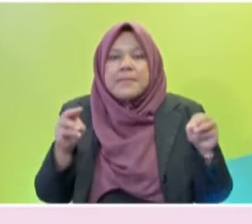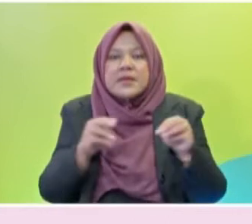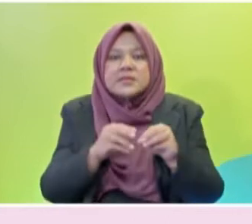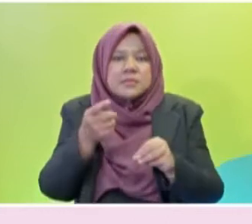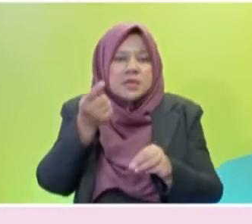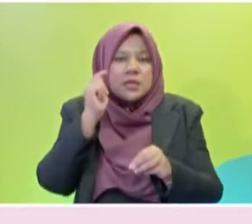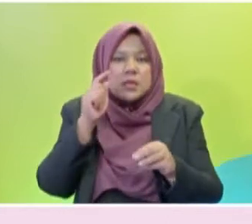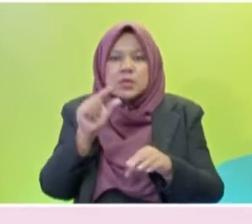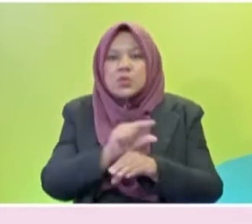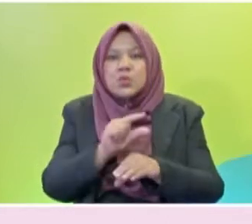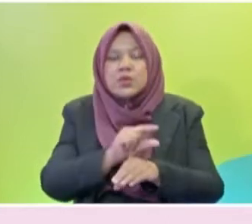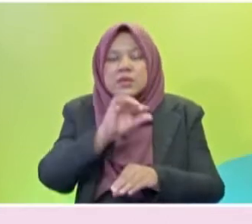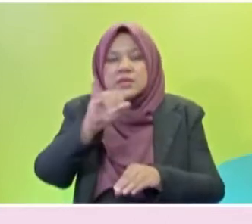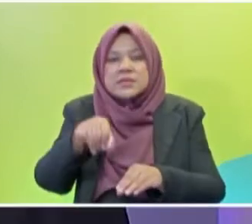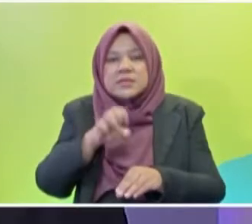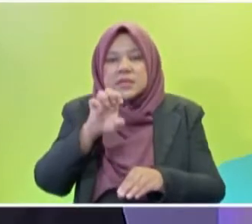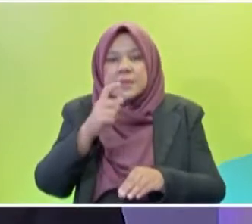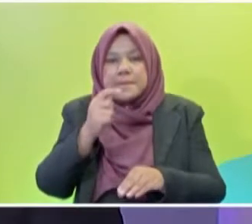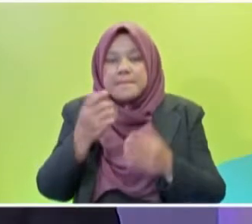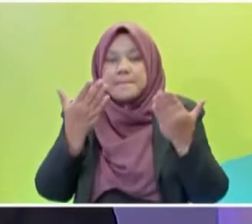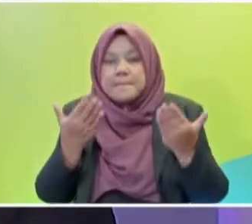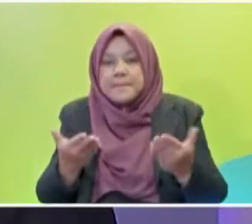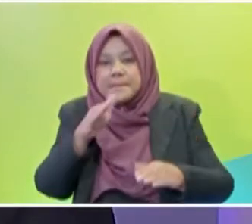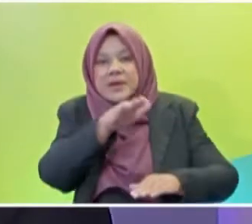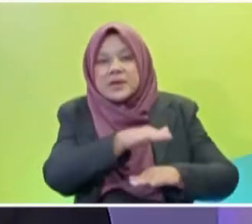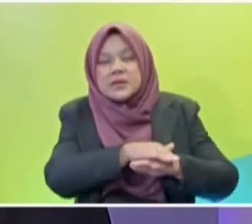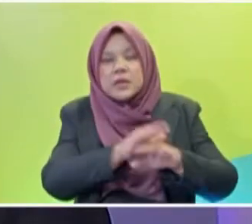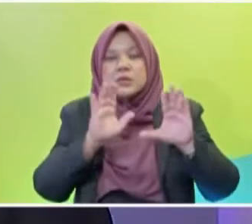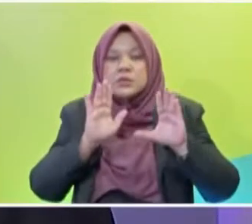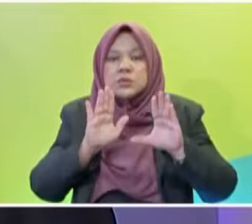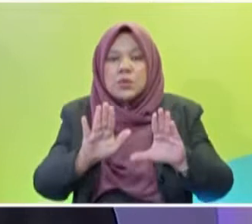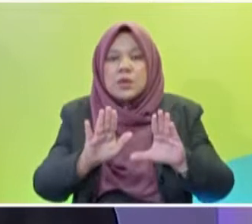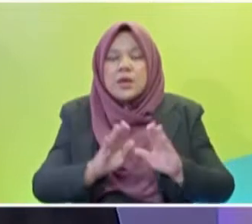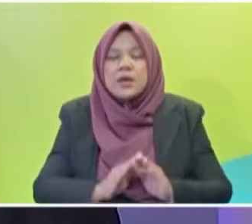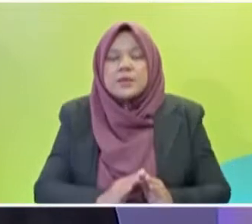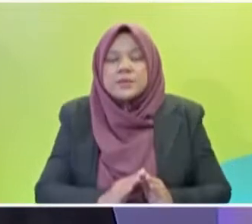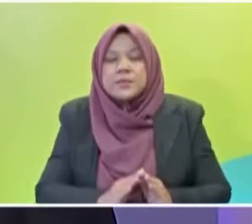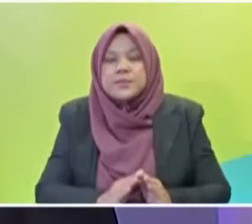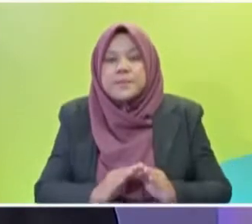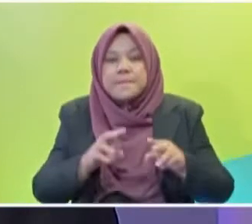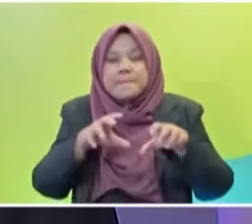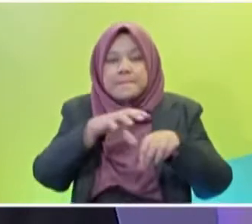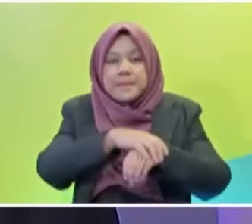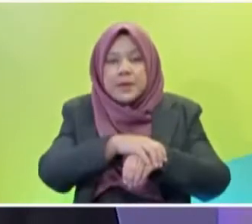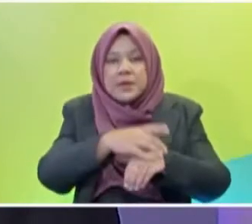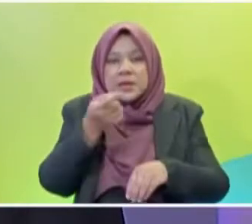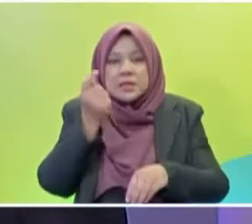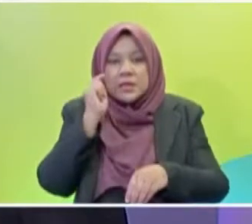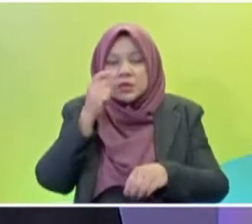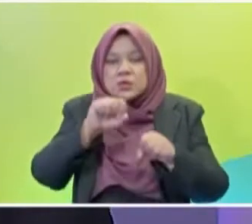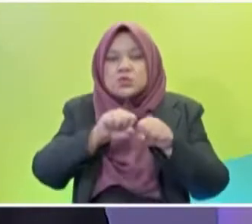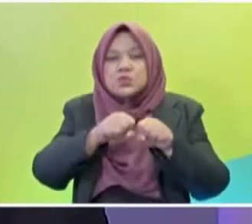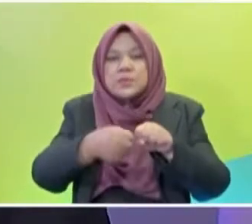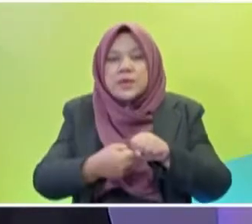tadilah. Beban yang berada di atas dan kita tolak dia punya pemegang untuk jet tadi